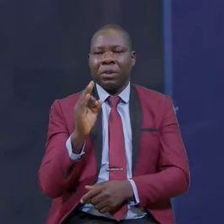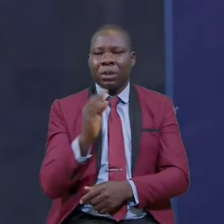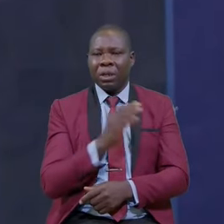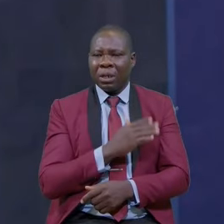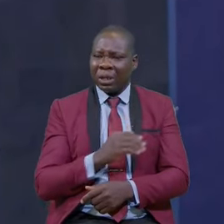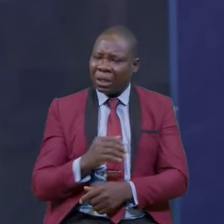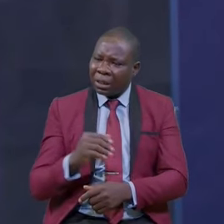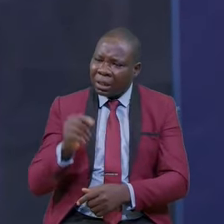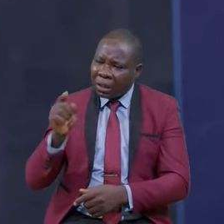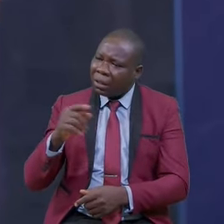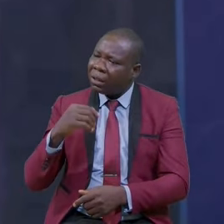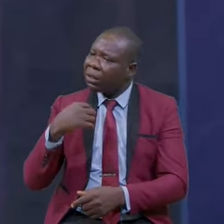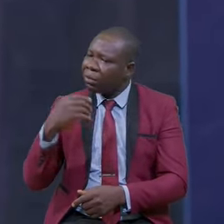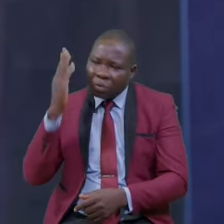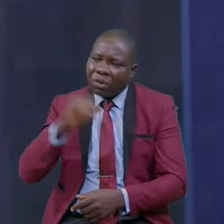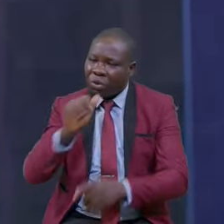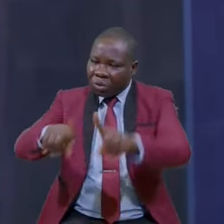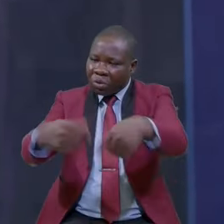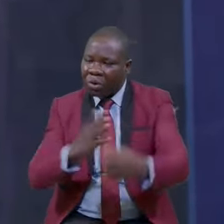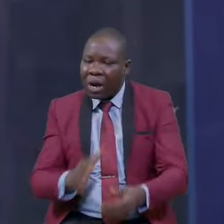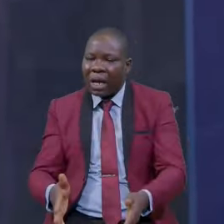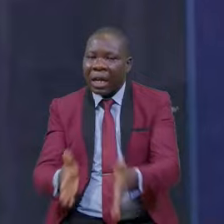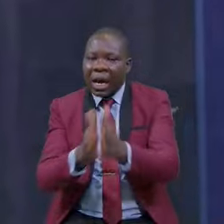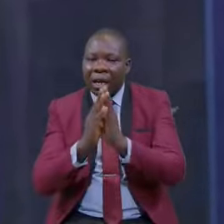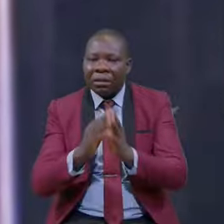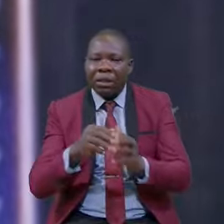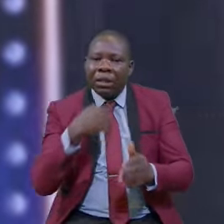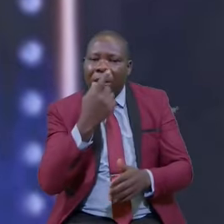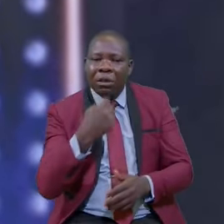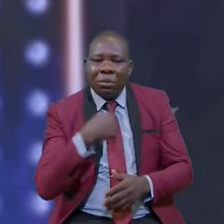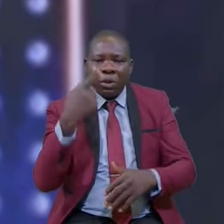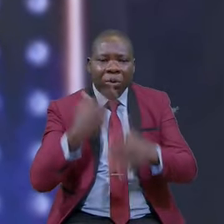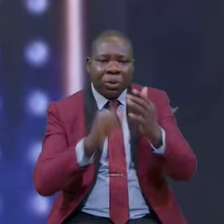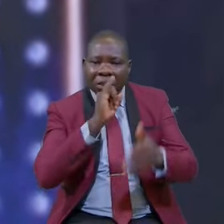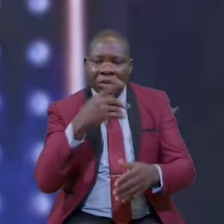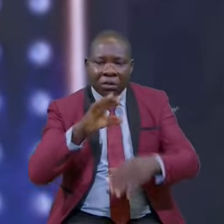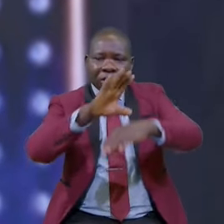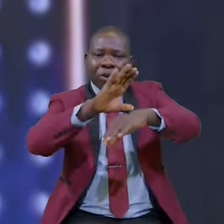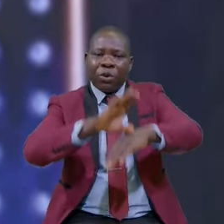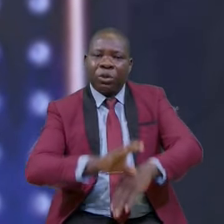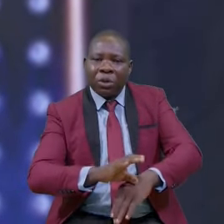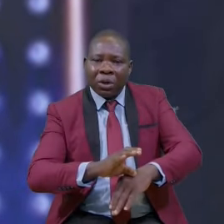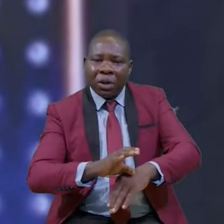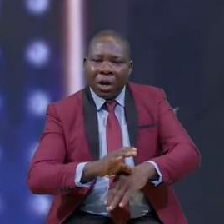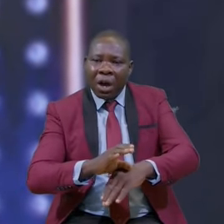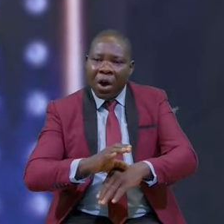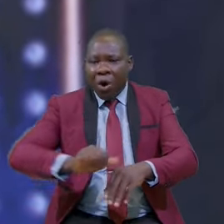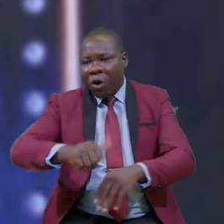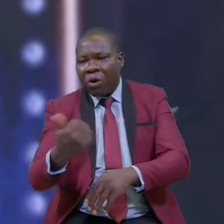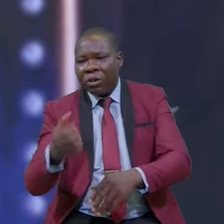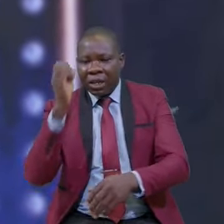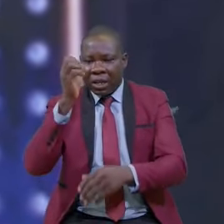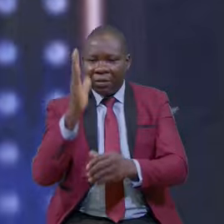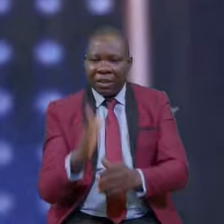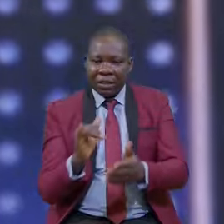Quelle est la culture? Qu'est-ce qu'ils veulent entendre ici? L'autre évangéliste qui venait, comment est-ce